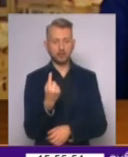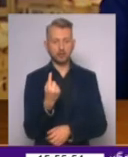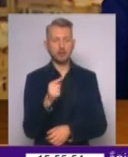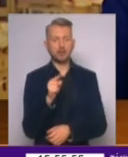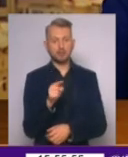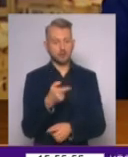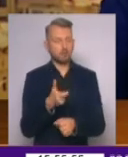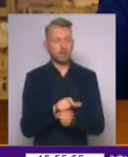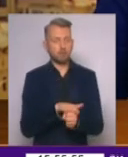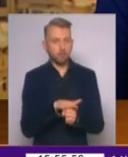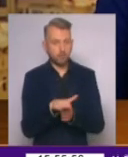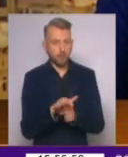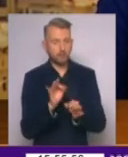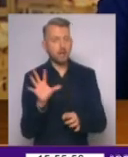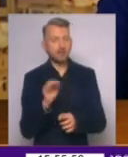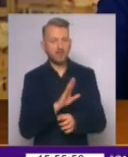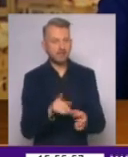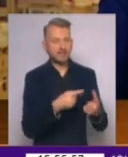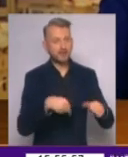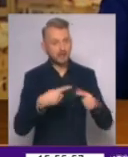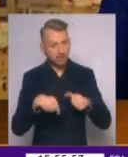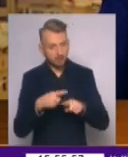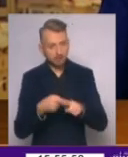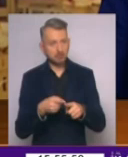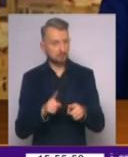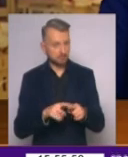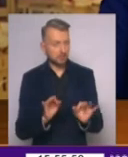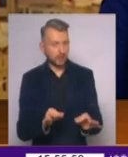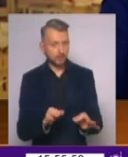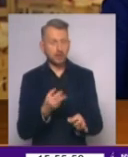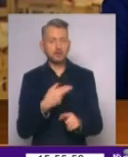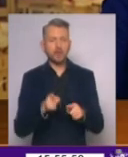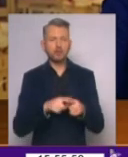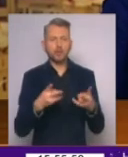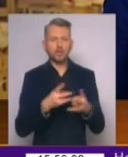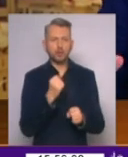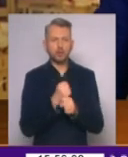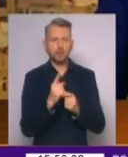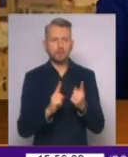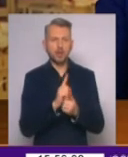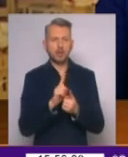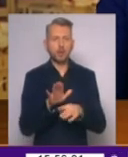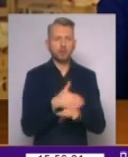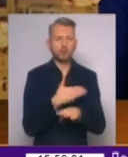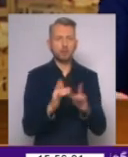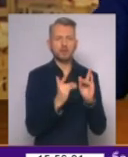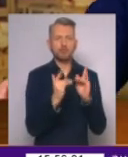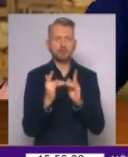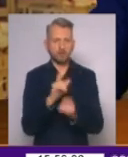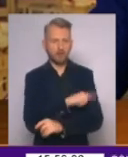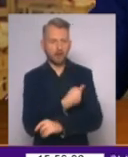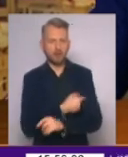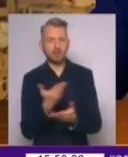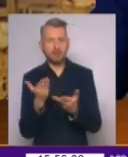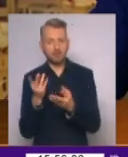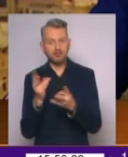є переповнена, хоча не всі відділення, це треба констатувати. Для цього треба зробити перерозподіл ліжок в лікарні, десь